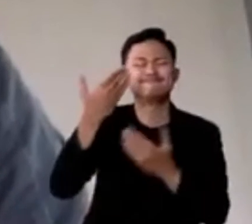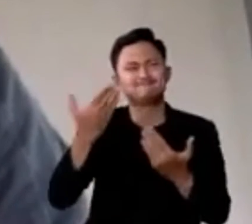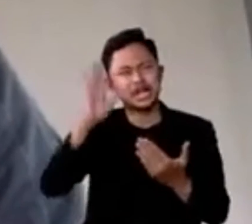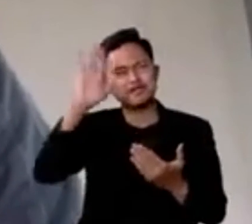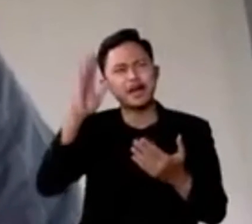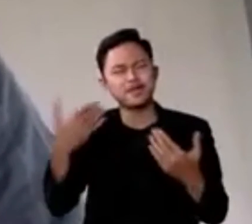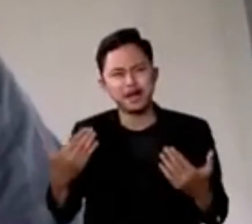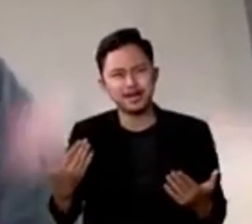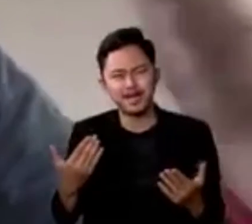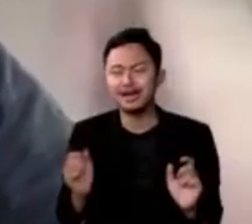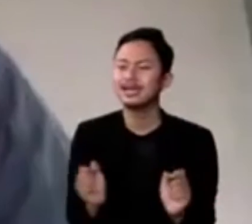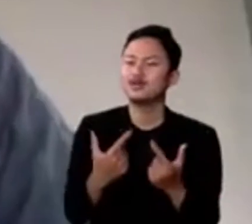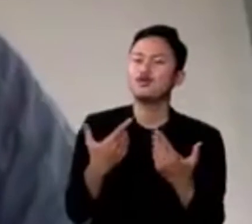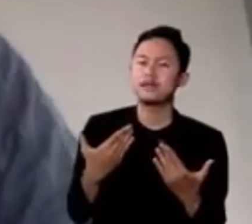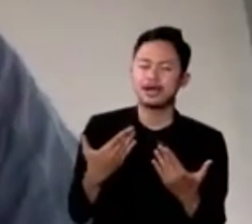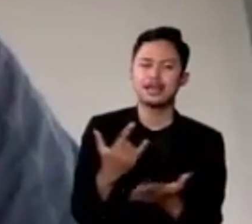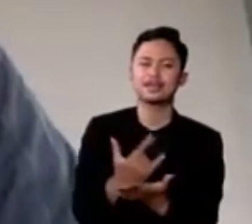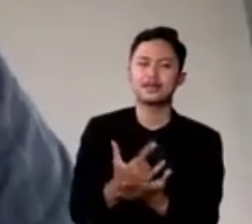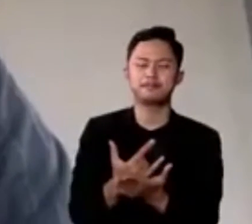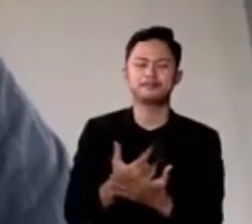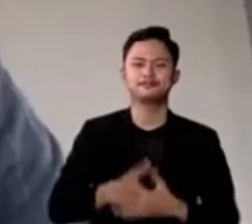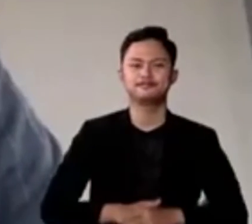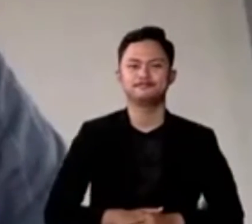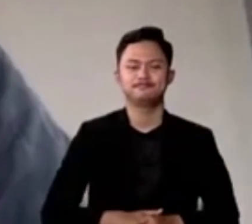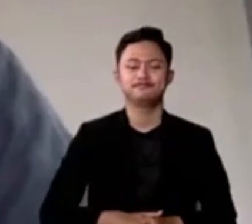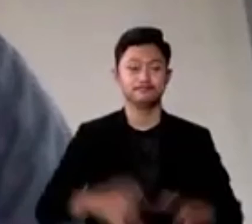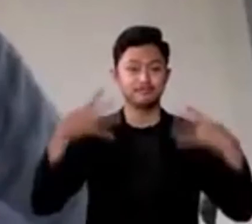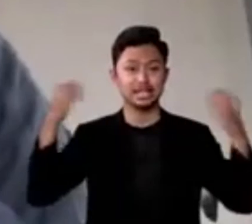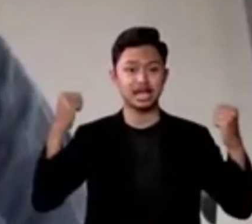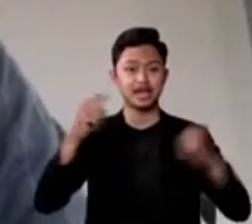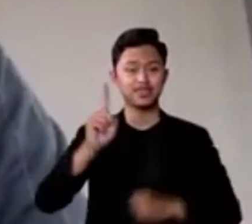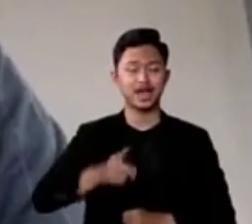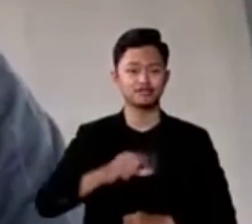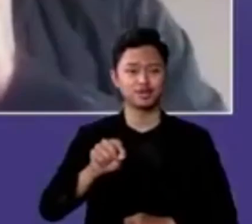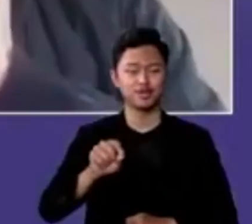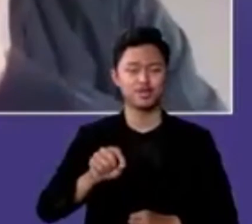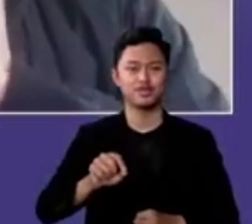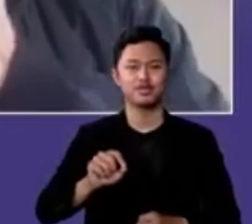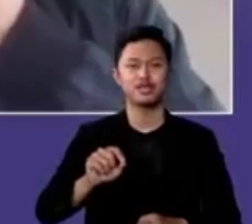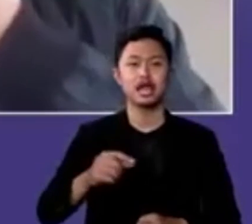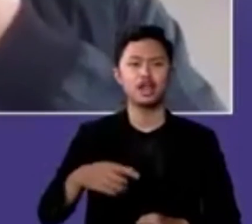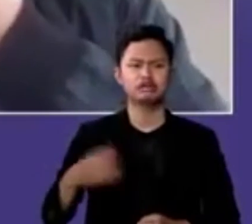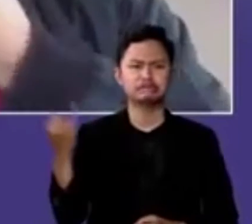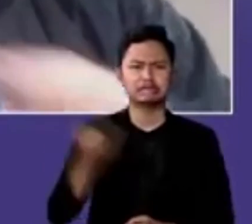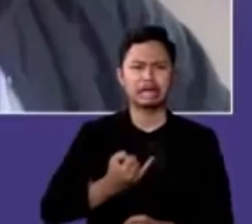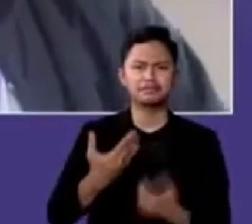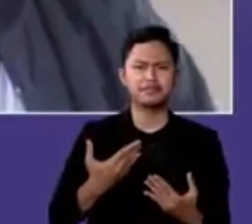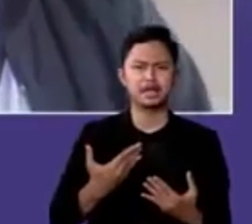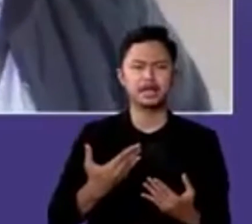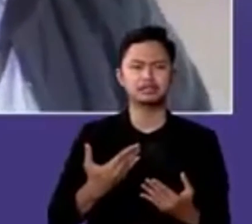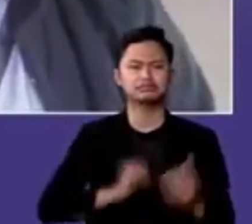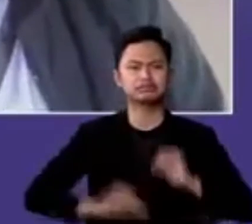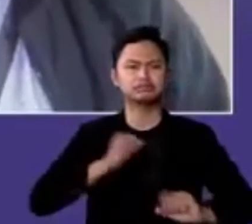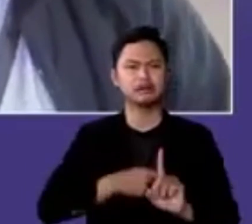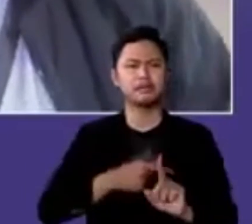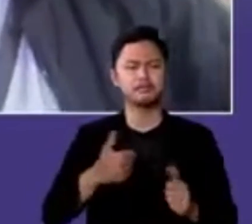kita bisa bisa terus petunjuk tetap jalan gitu tentunya harus sehat ya Mas Vallen ya karena tadi kan kalau nggak sehat gimana kita bisa produktif